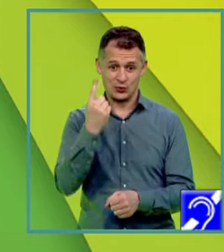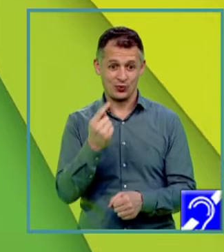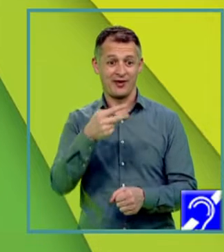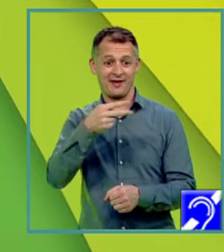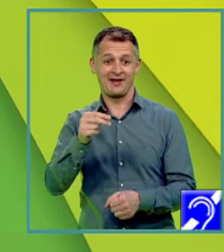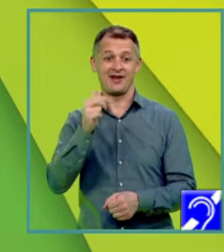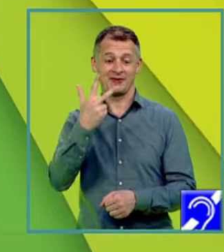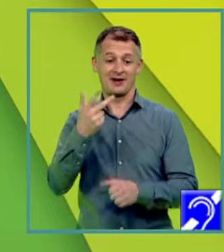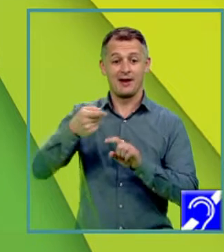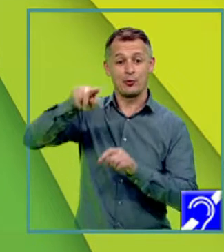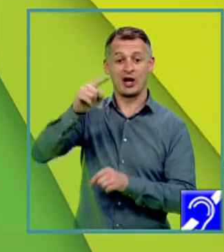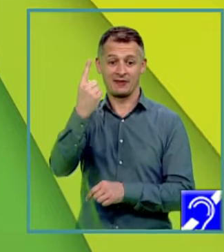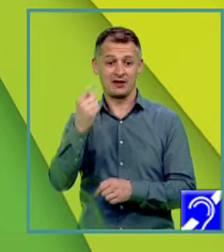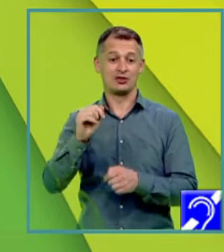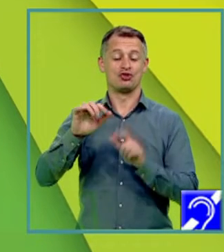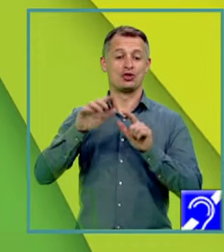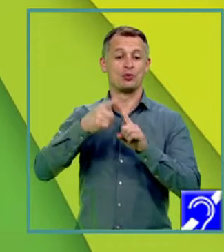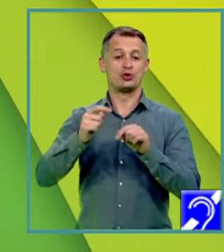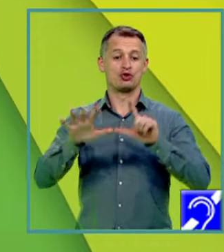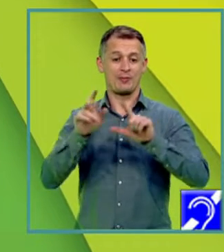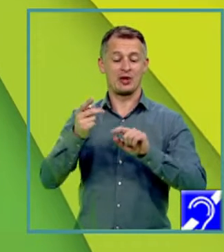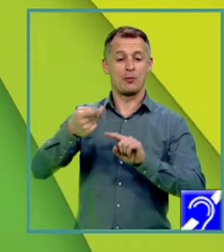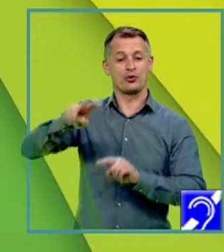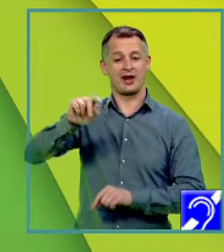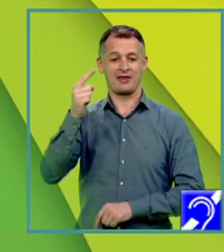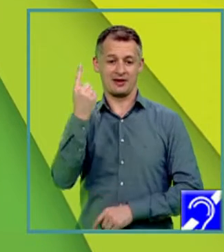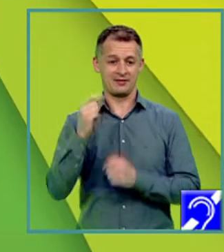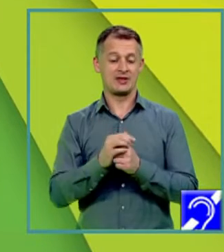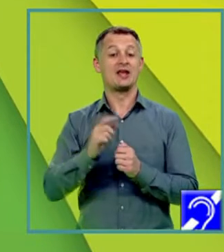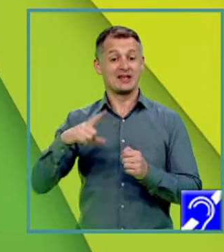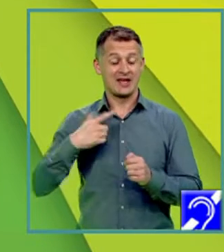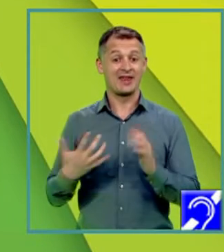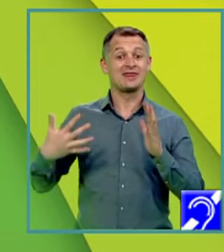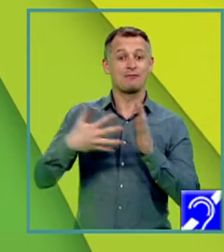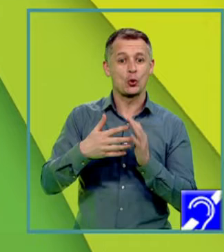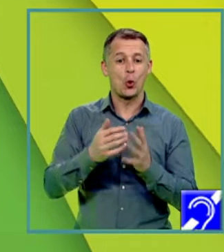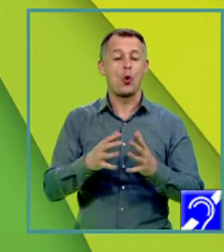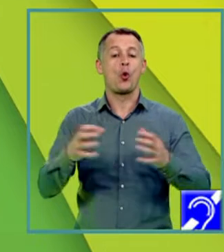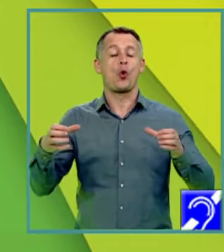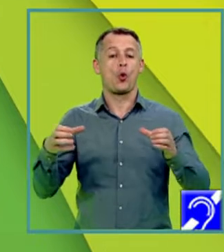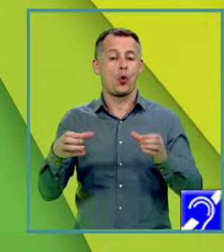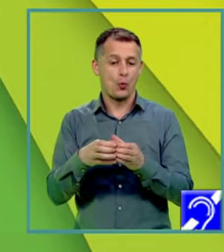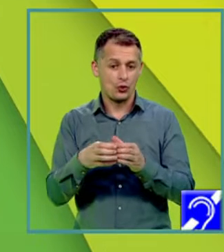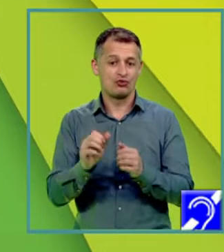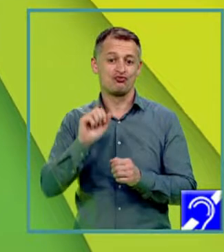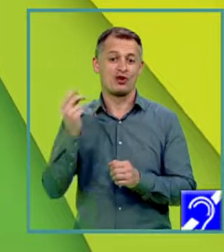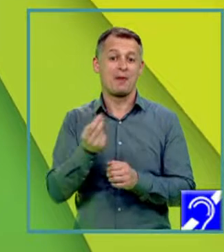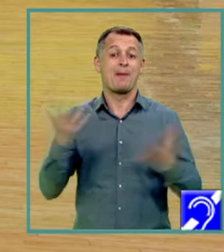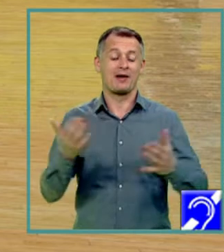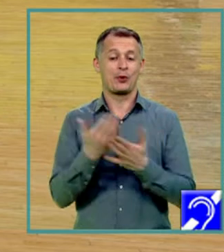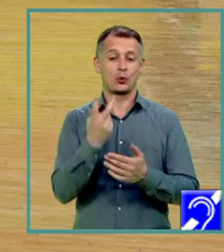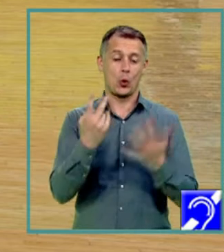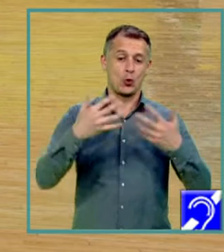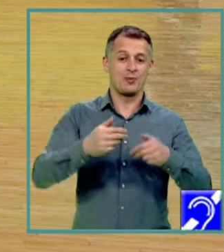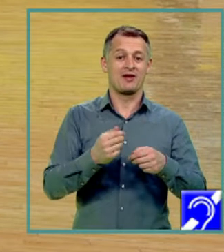egal cu 3 la puterea 1 mulți cu 7 la puterea 1 este divizorul comun cel mai mare al c două numere naturale a și b